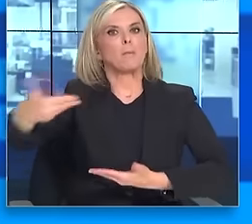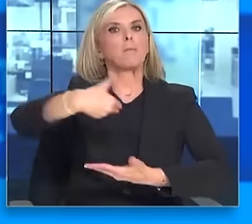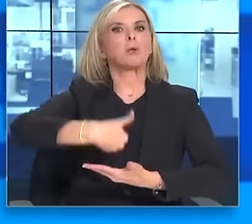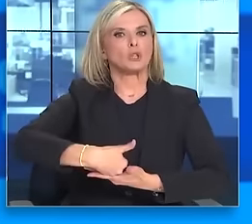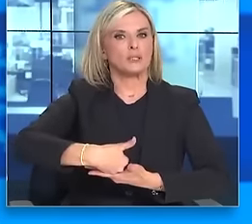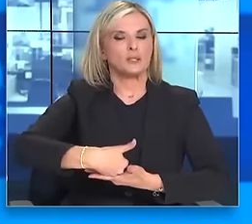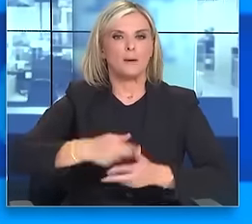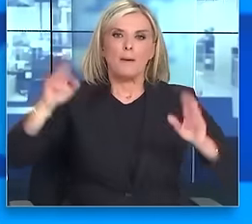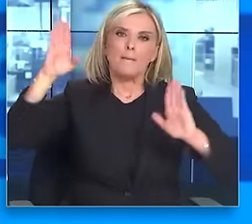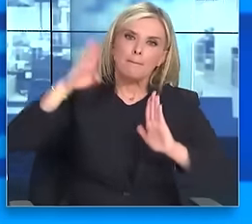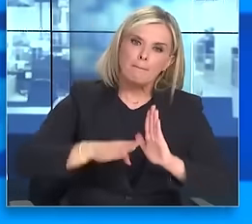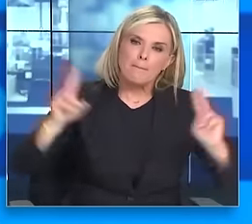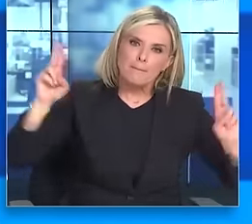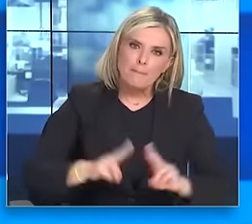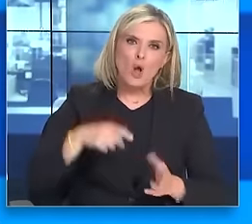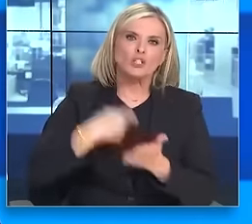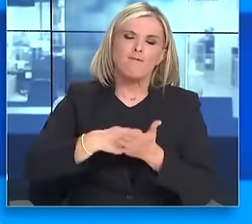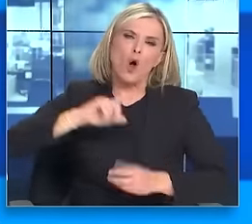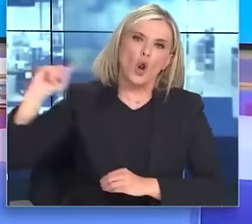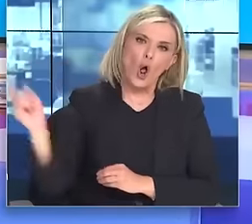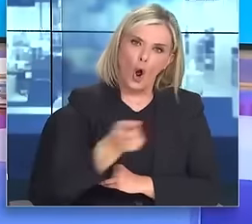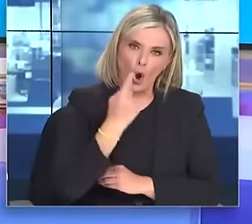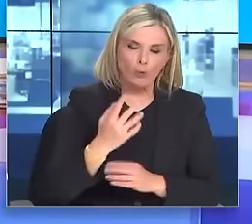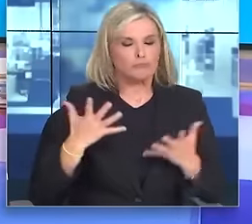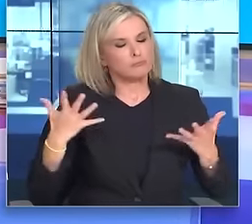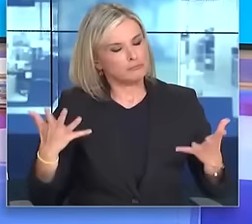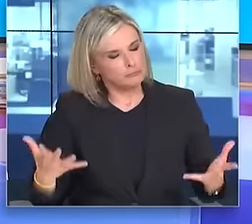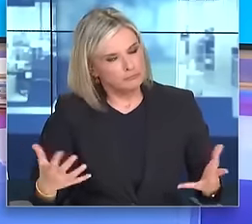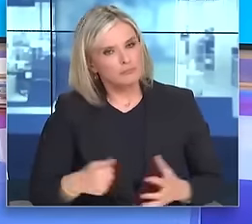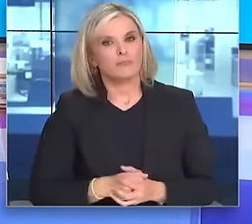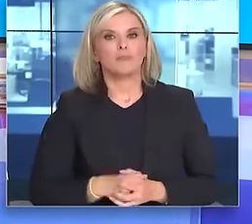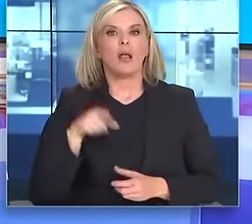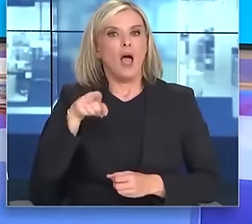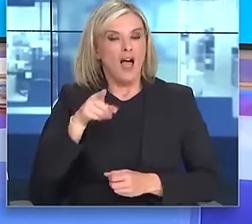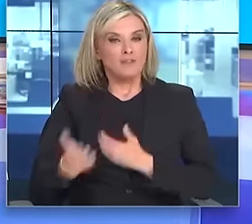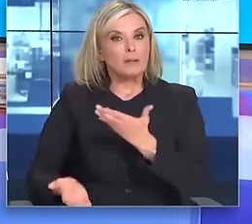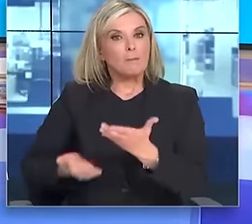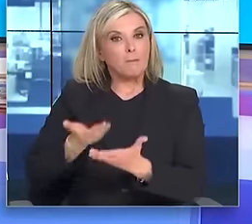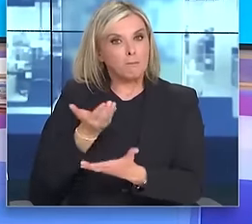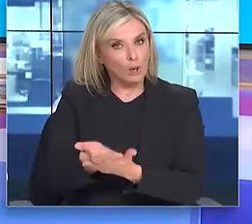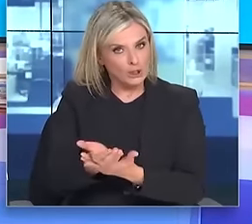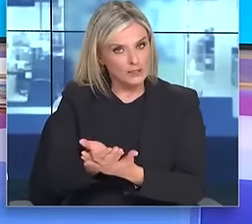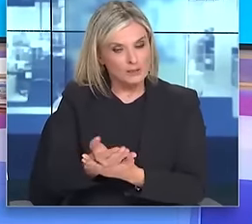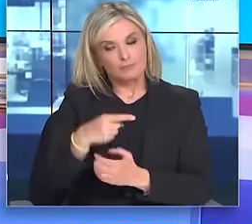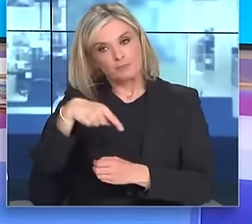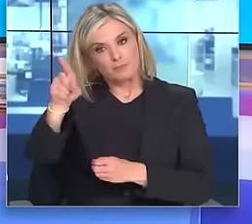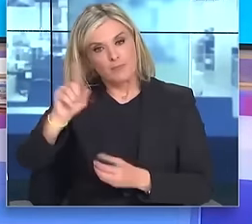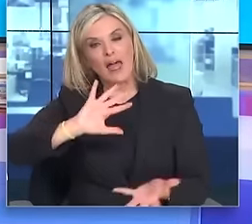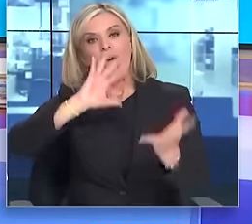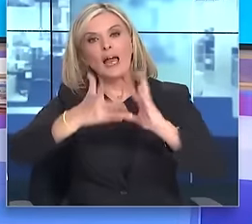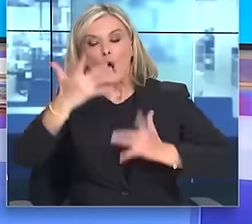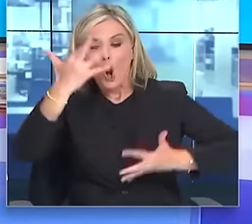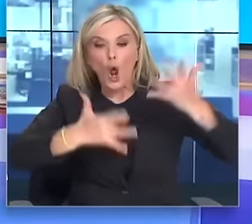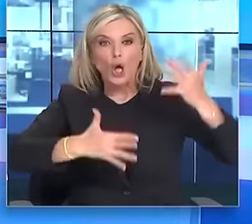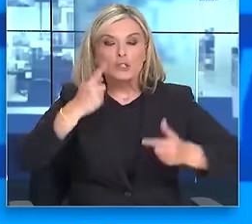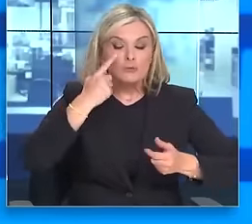φόρων παντού. Επειδή κατέθεσε πρόταση νόμου, αυτή η πρόταση θα πάει στο Γενικό Λογιστήριο. Και το Γενικό Λογιστήριο θα